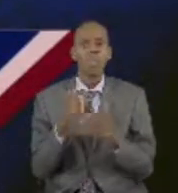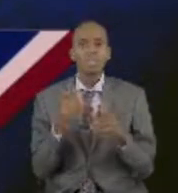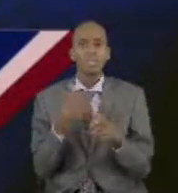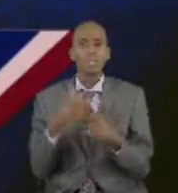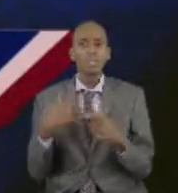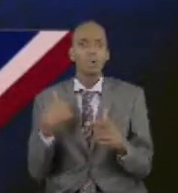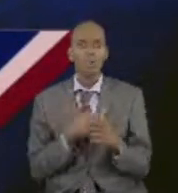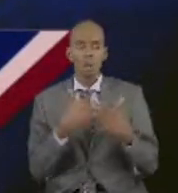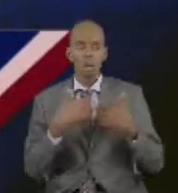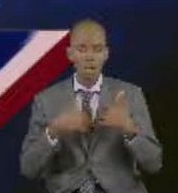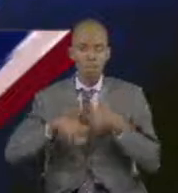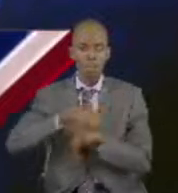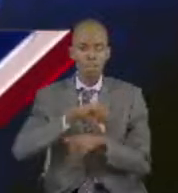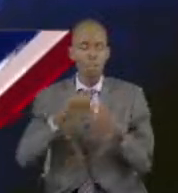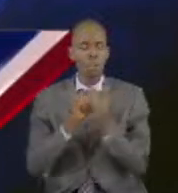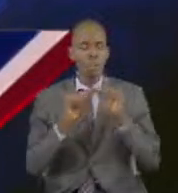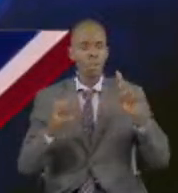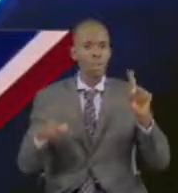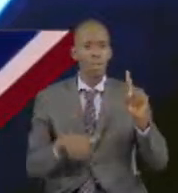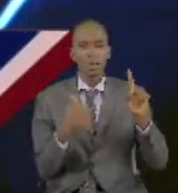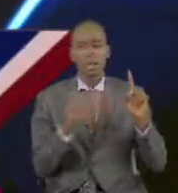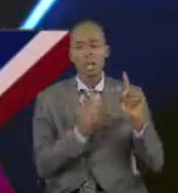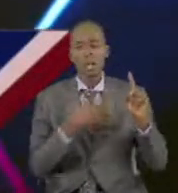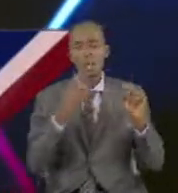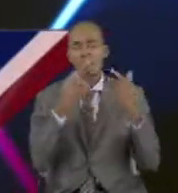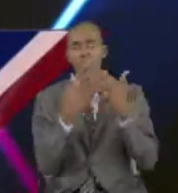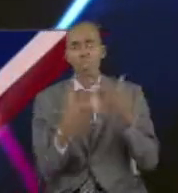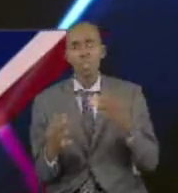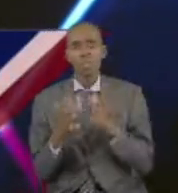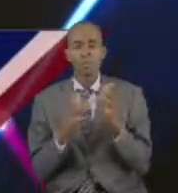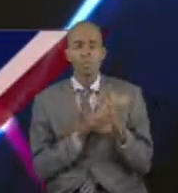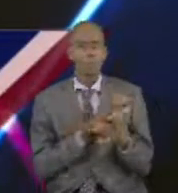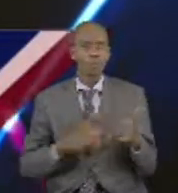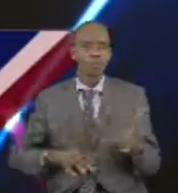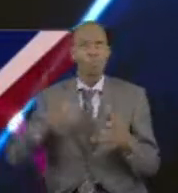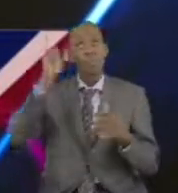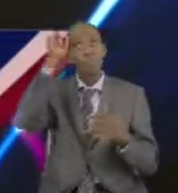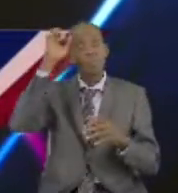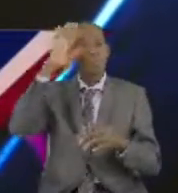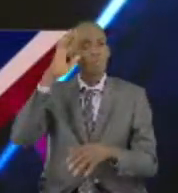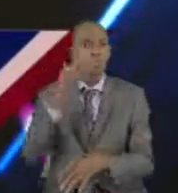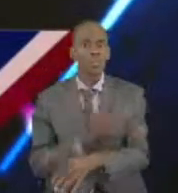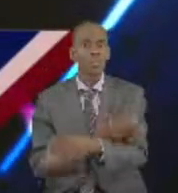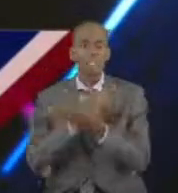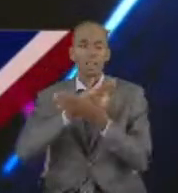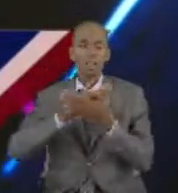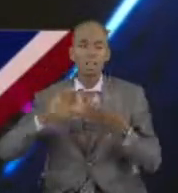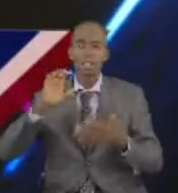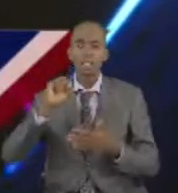communion les uns avec mutuellement les uns avec les autres. Et le sang de Jésus-Christ, son Fils, nous purifie